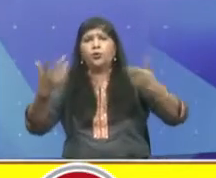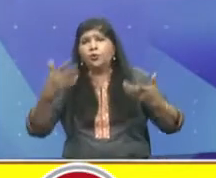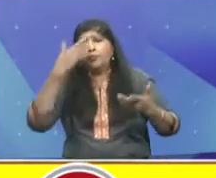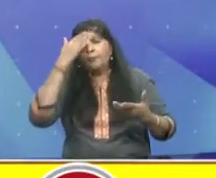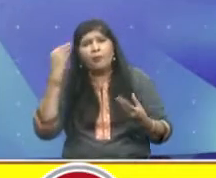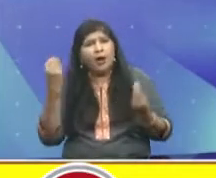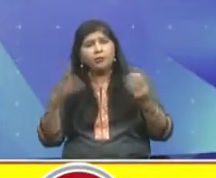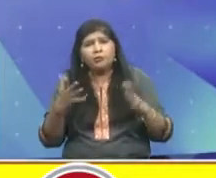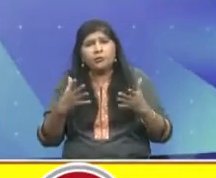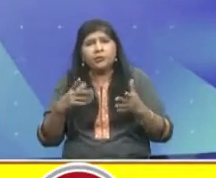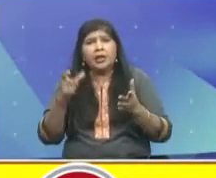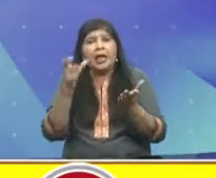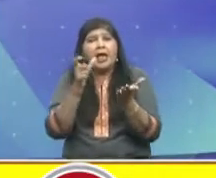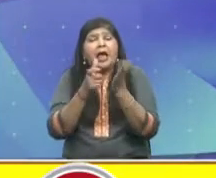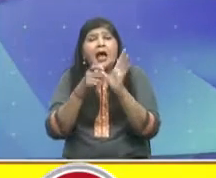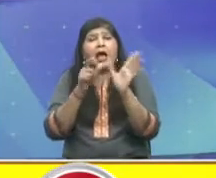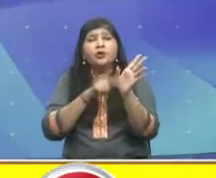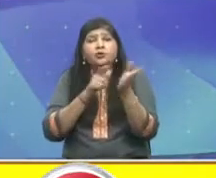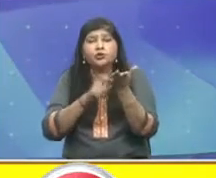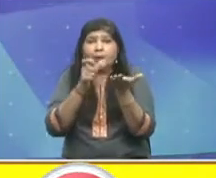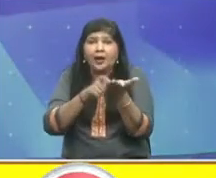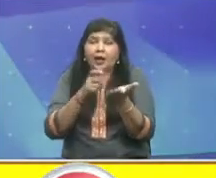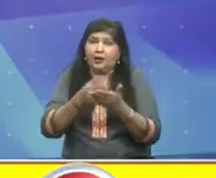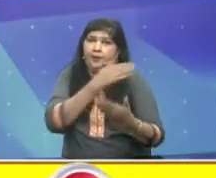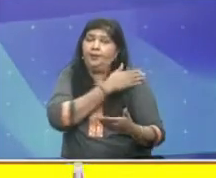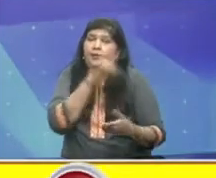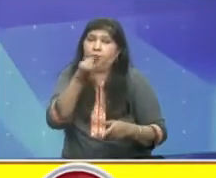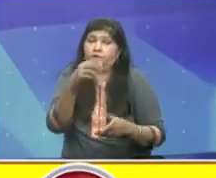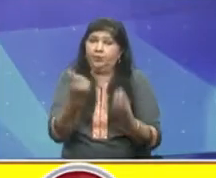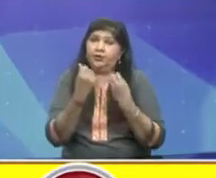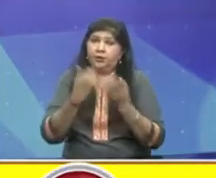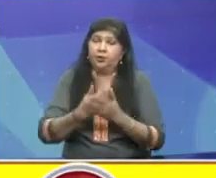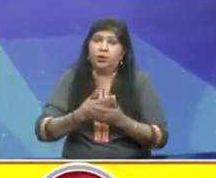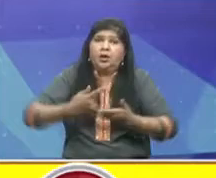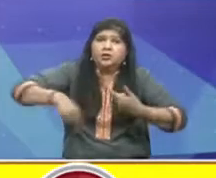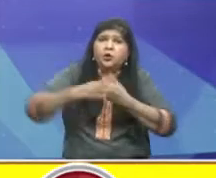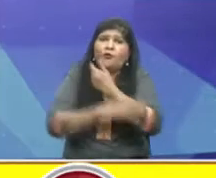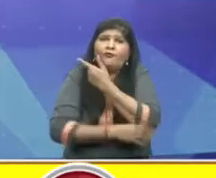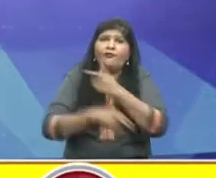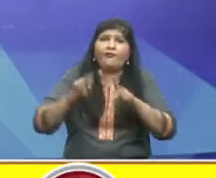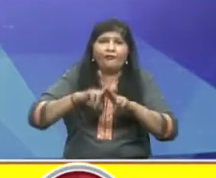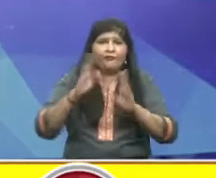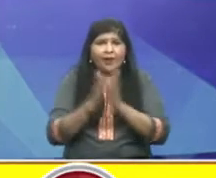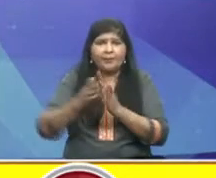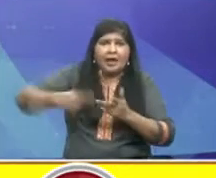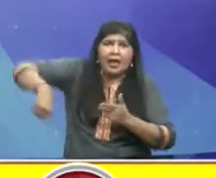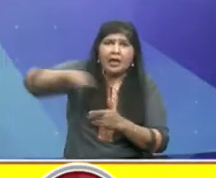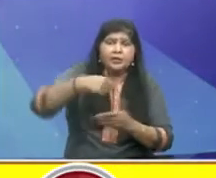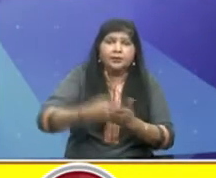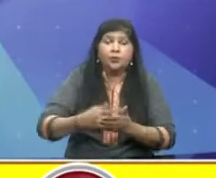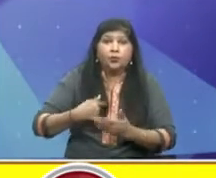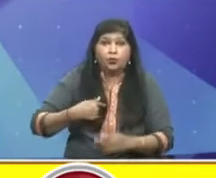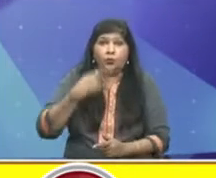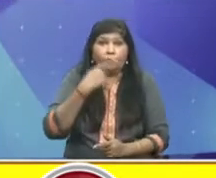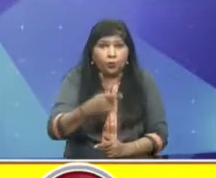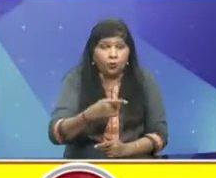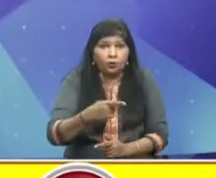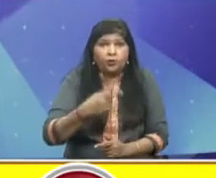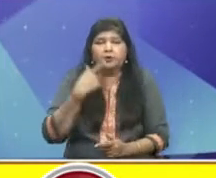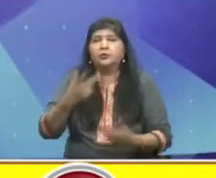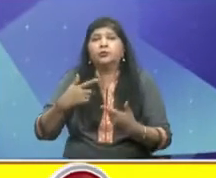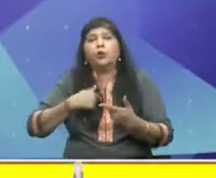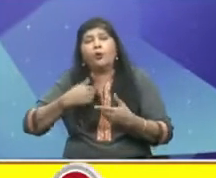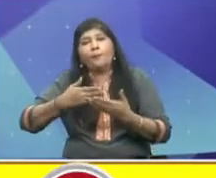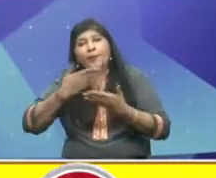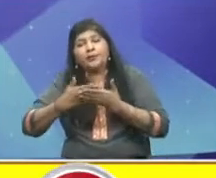इसका पता नहीं होता है। आप एक जिम्मेवारी निभाइए, ऐसे जितने गरीब परिवार हैं आपके आसपास उनको अपनी ये